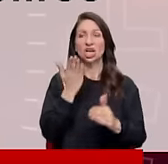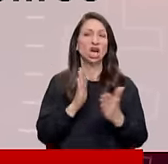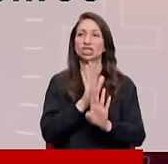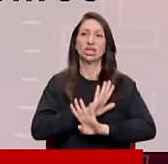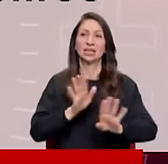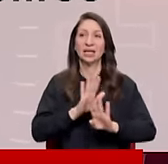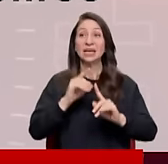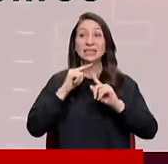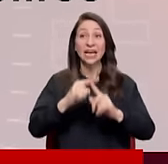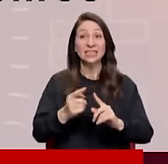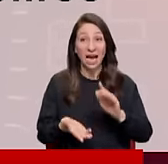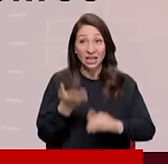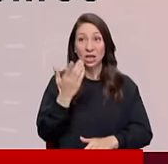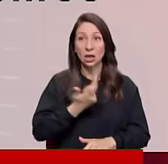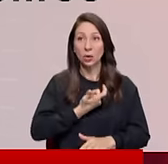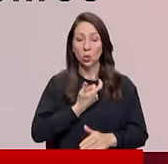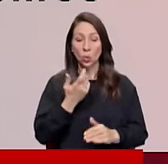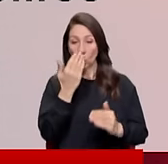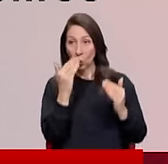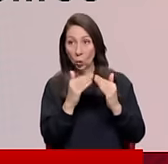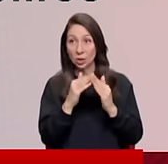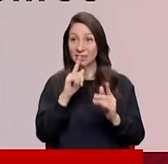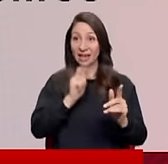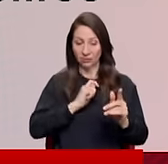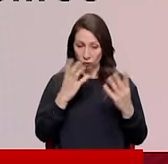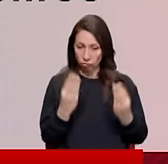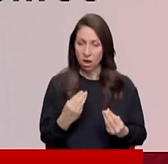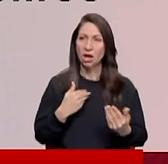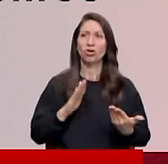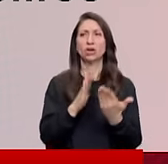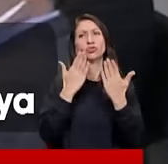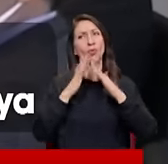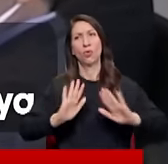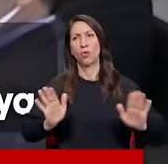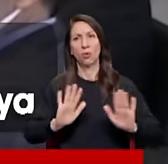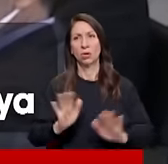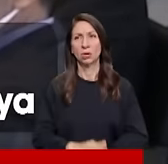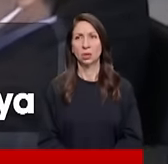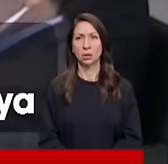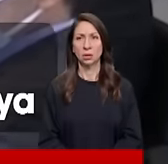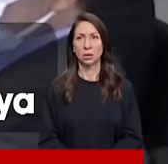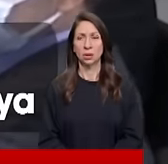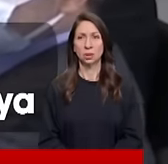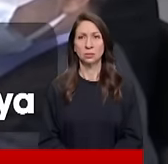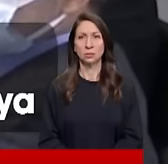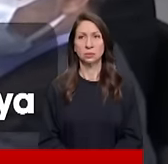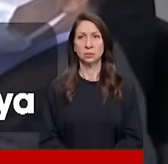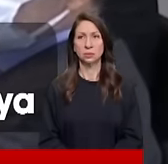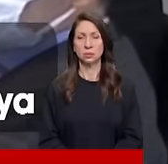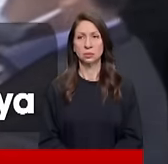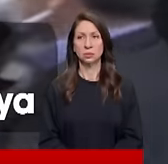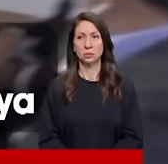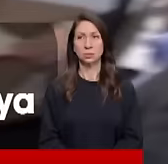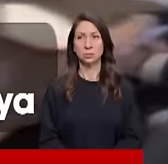karşı çıkmadık. Taksi artışı kanuna, hukuka uygun teklif gelirse karşı çıkmayacağız. Neden kiralama yolu ediyorsun peki? Niye satacağım